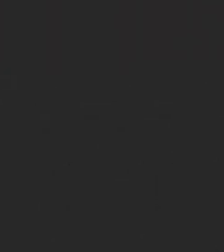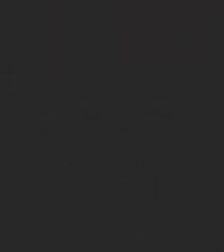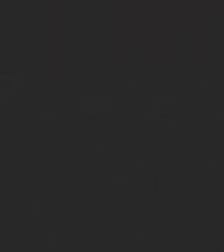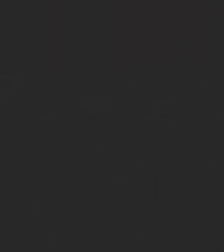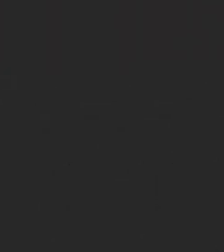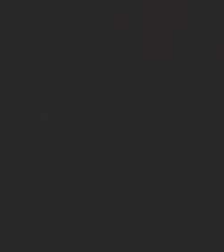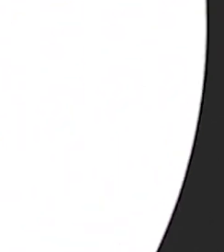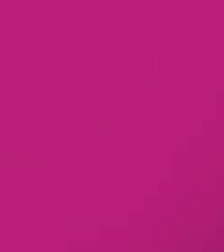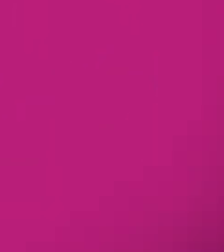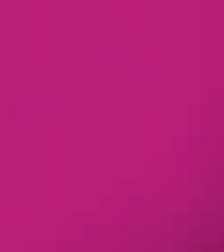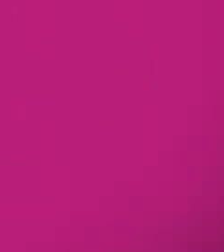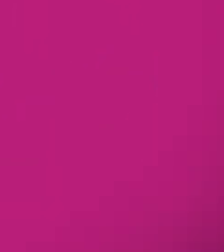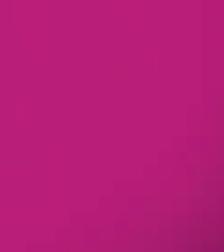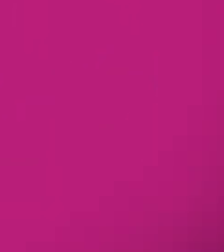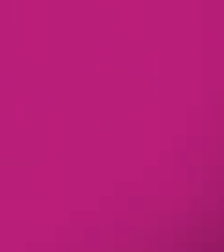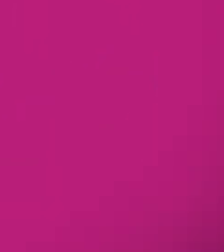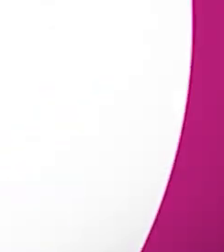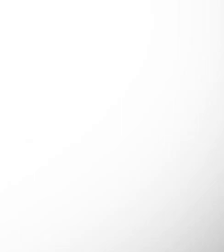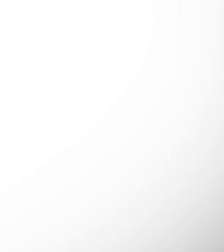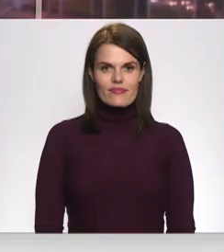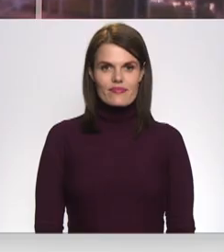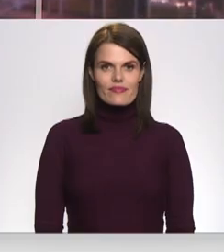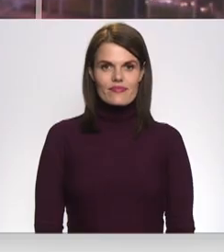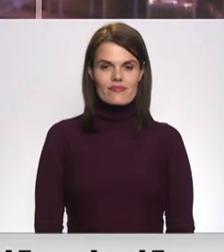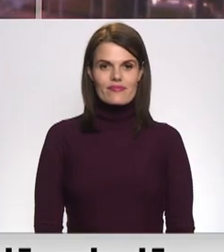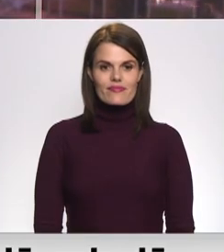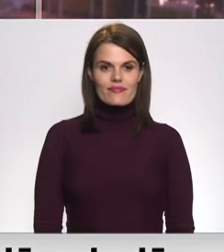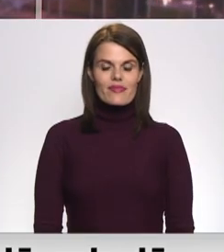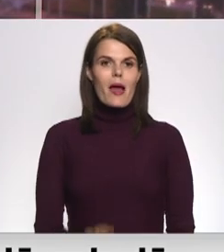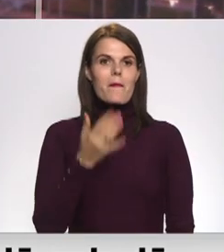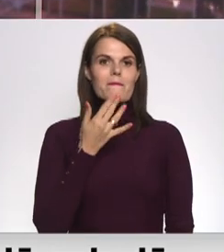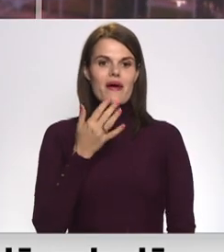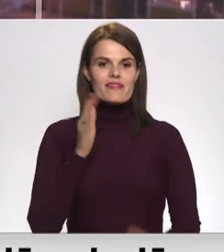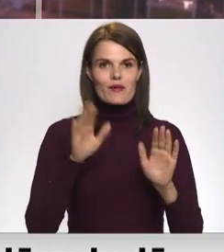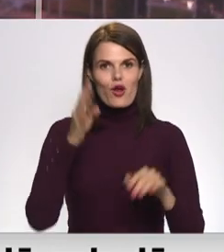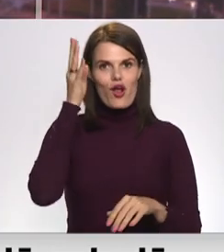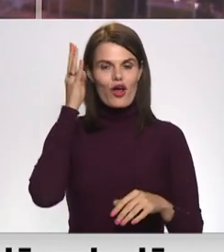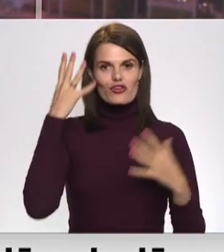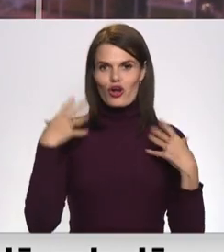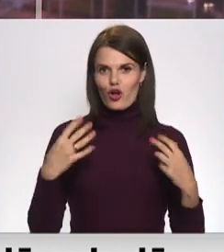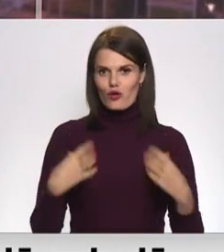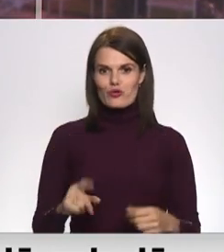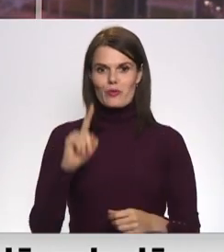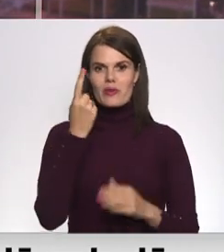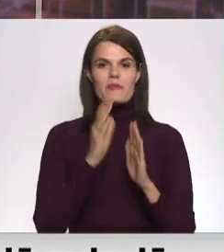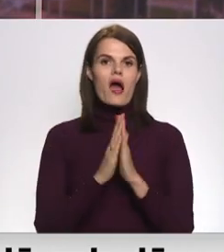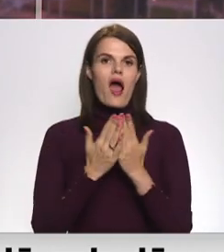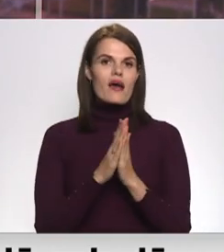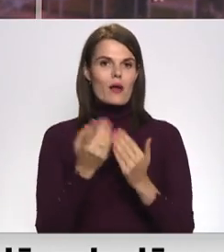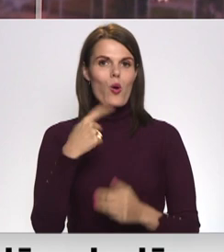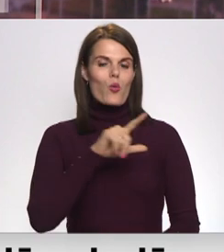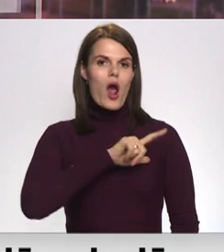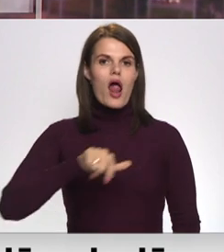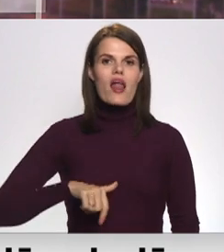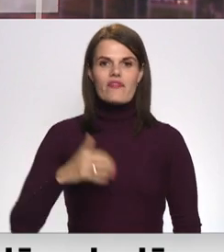Re, viss ēters ir te! Pasaka par Eža Kažociņu ir pirmā grāmata, ko